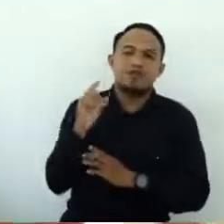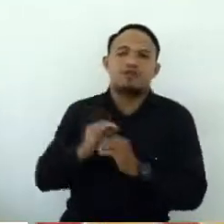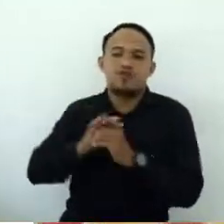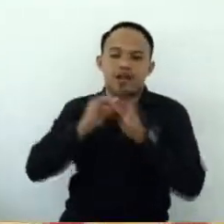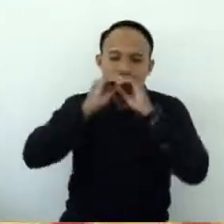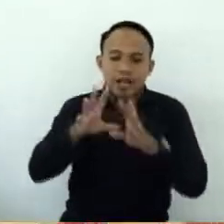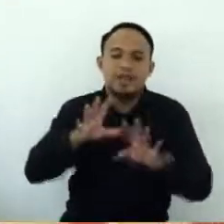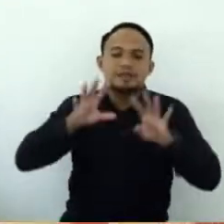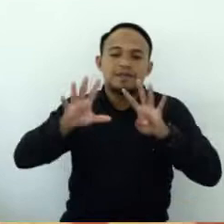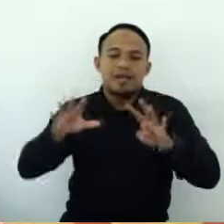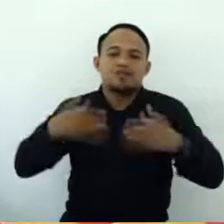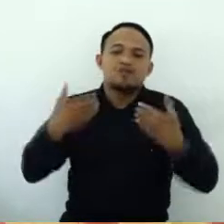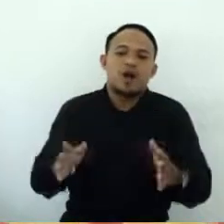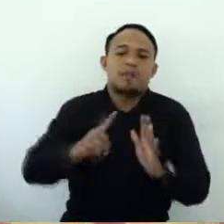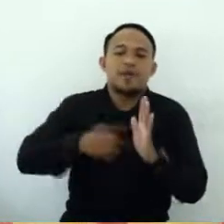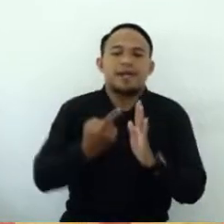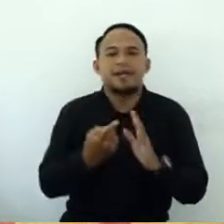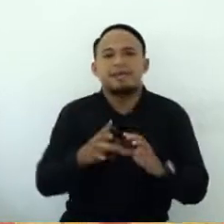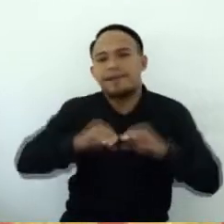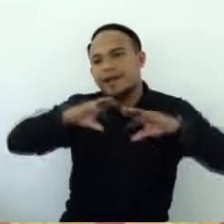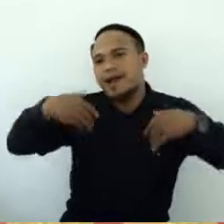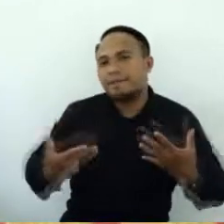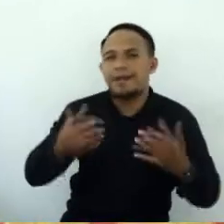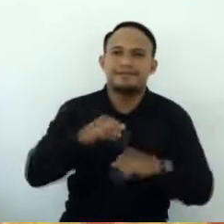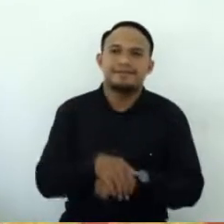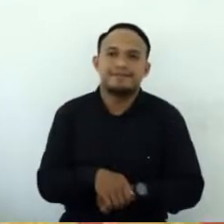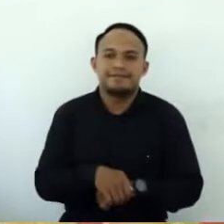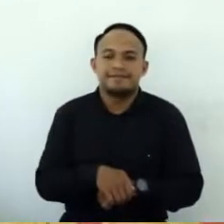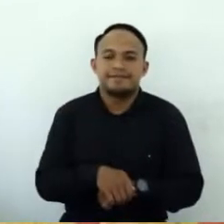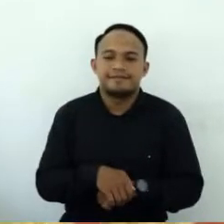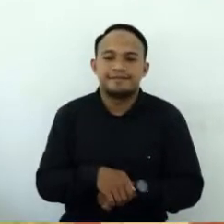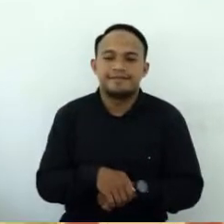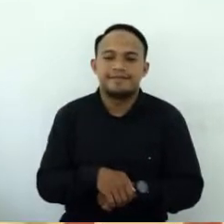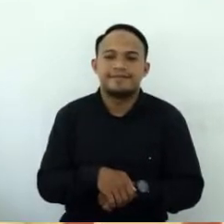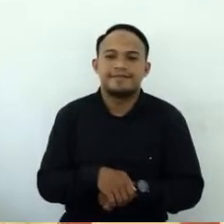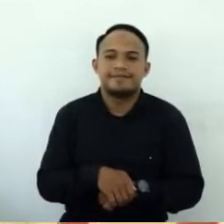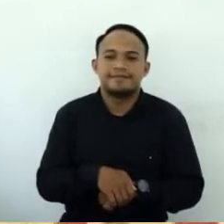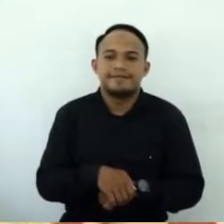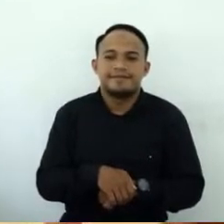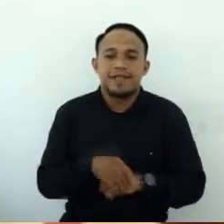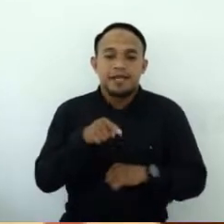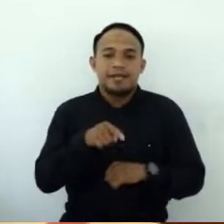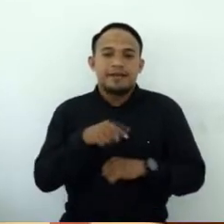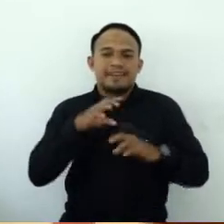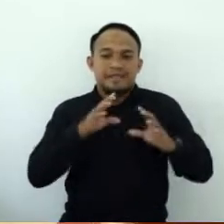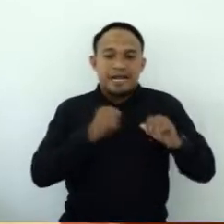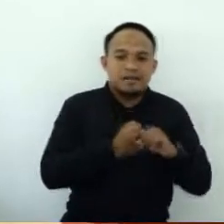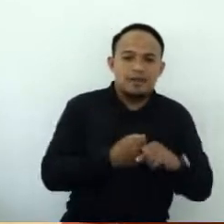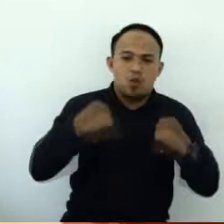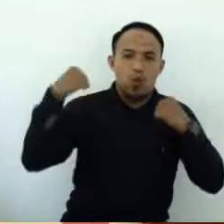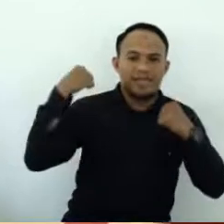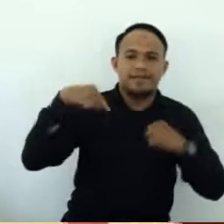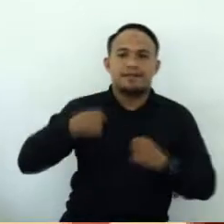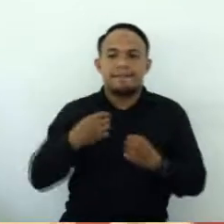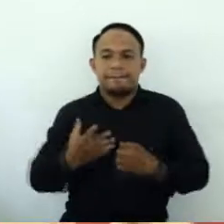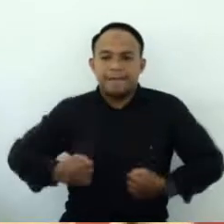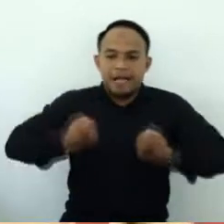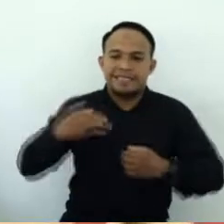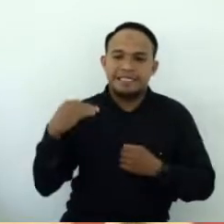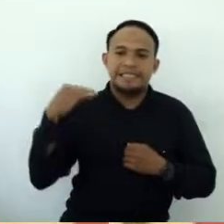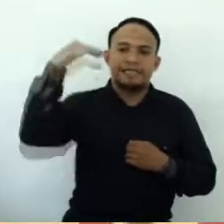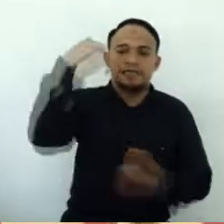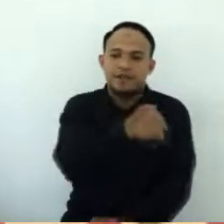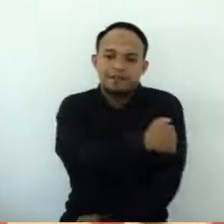jumlahnya sangat luar menyakininya Maxim semakin meluasnya